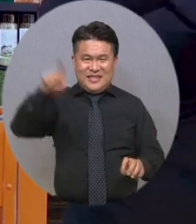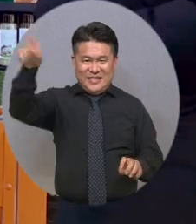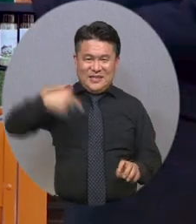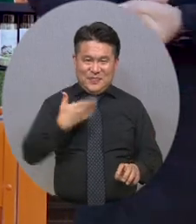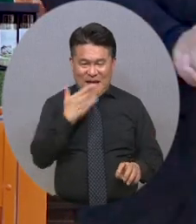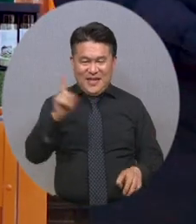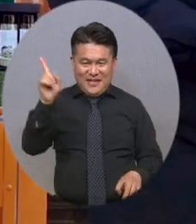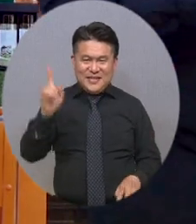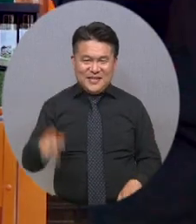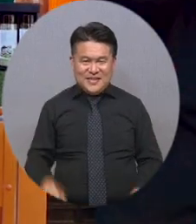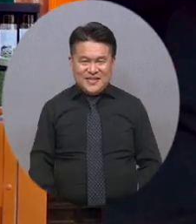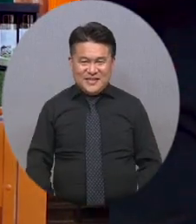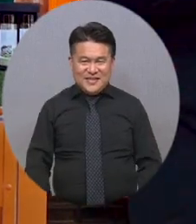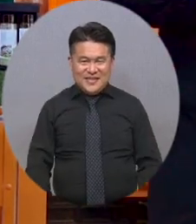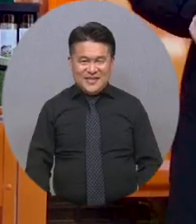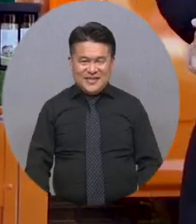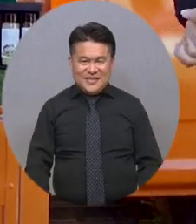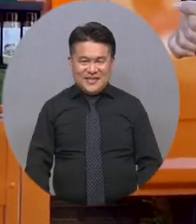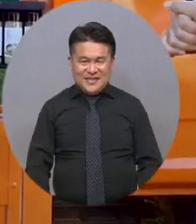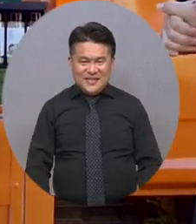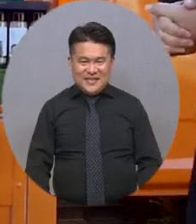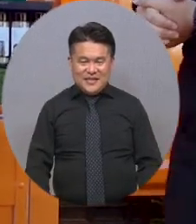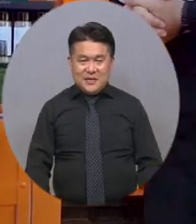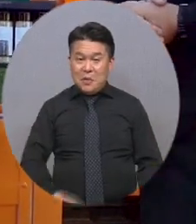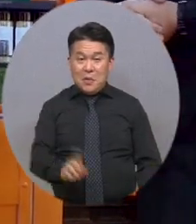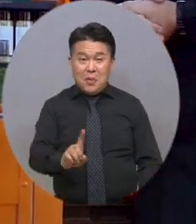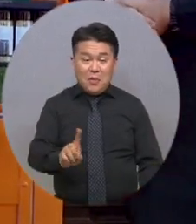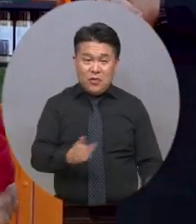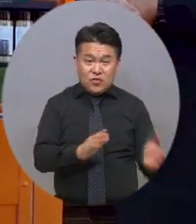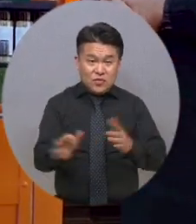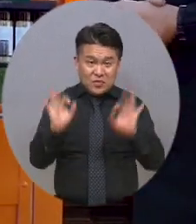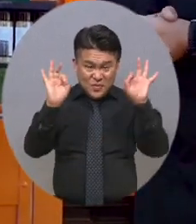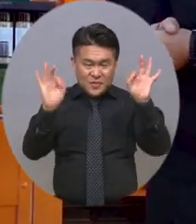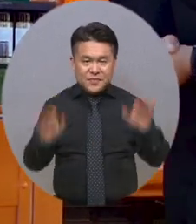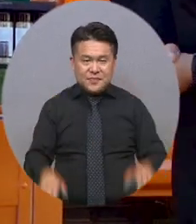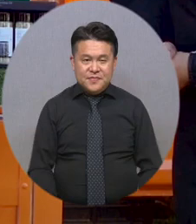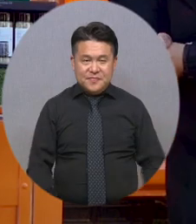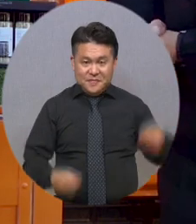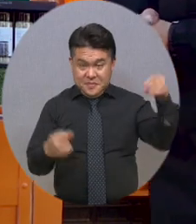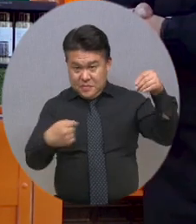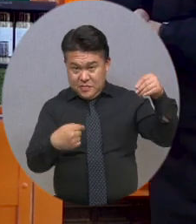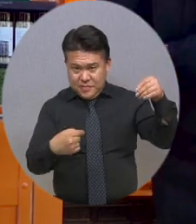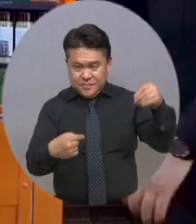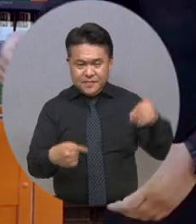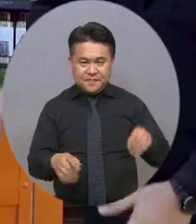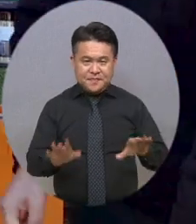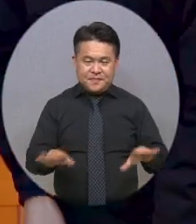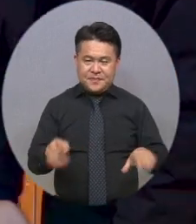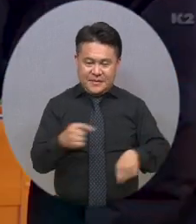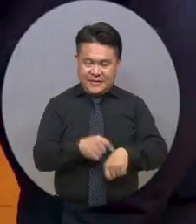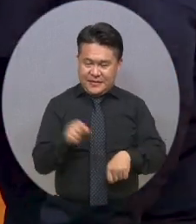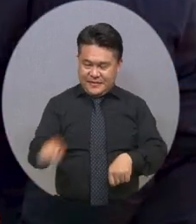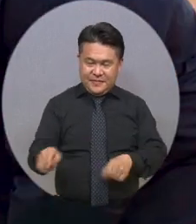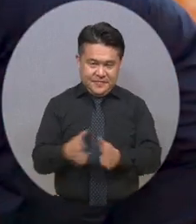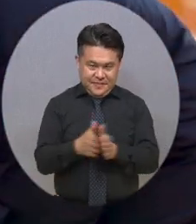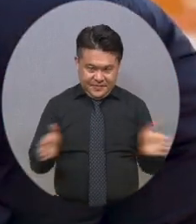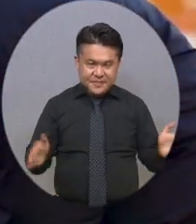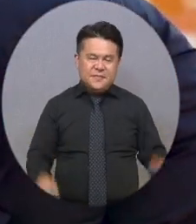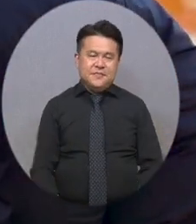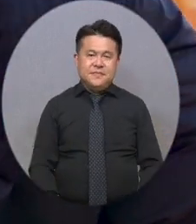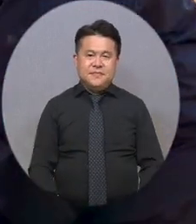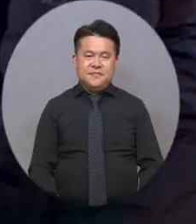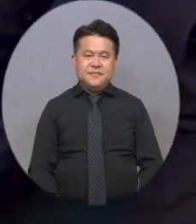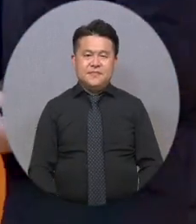갔다 온다는데? 쎄! 자! 준비되셨나요? 이건데요? 잠시만요! 저희가 네. 시간 되도록 하겠습니다! 예.